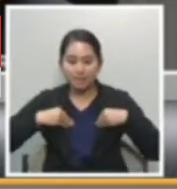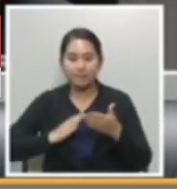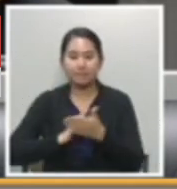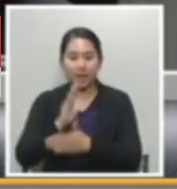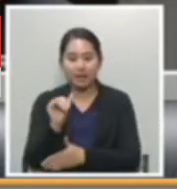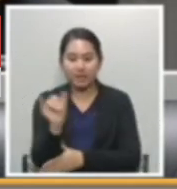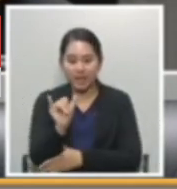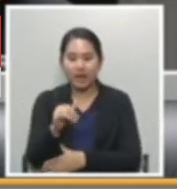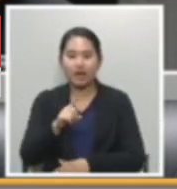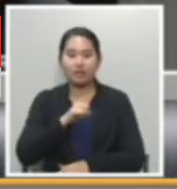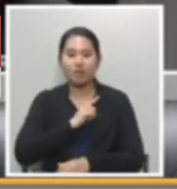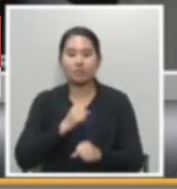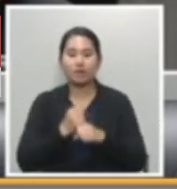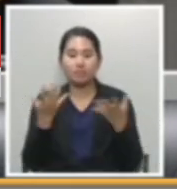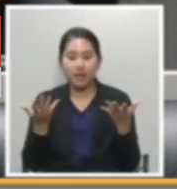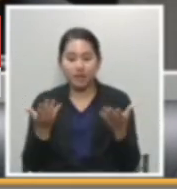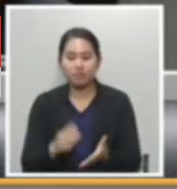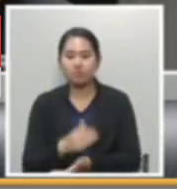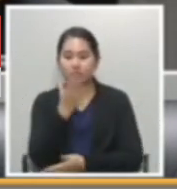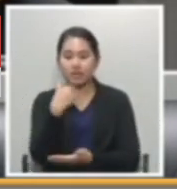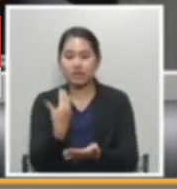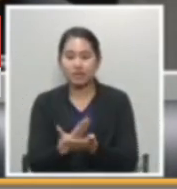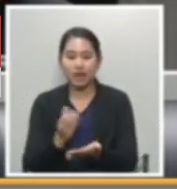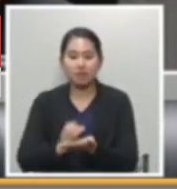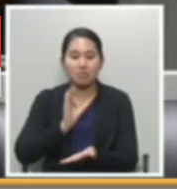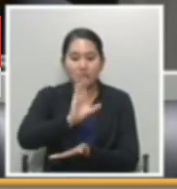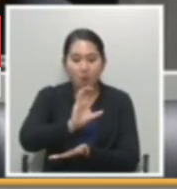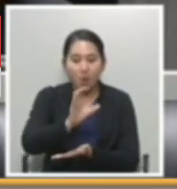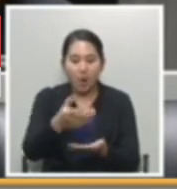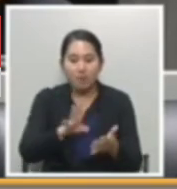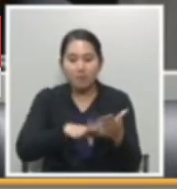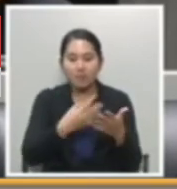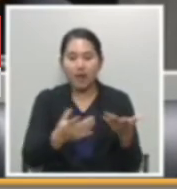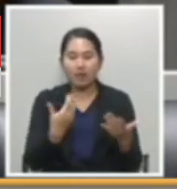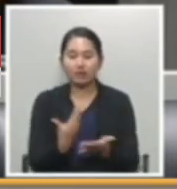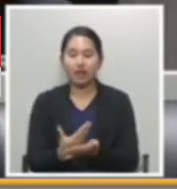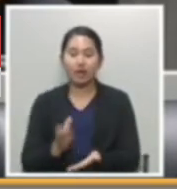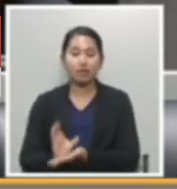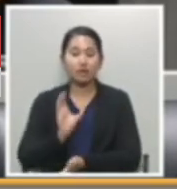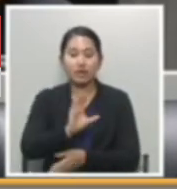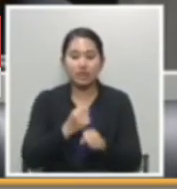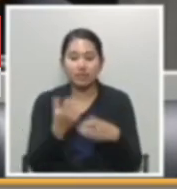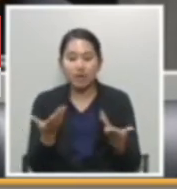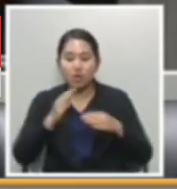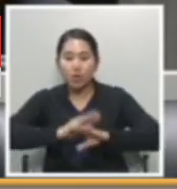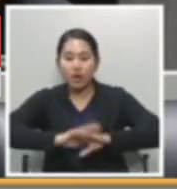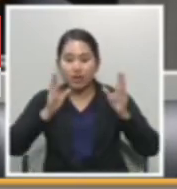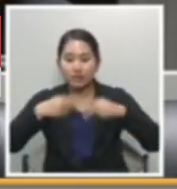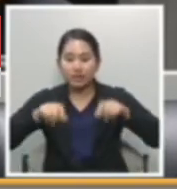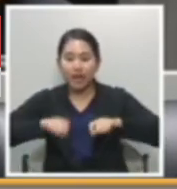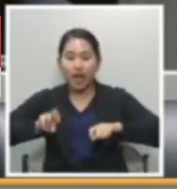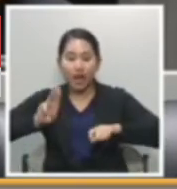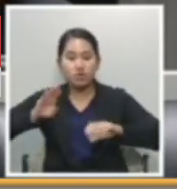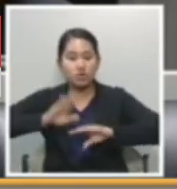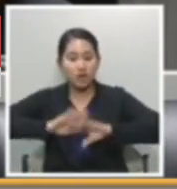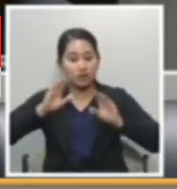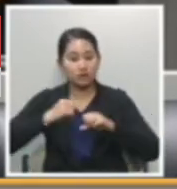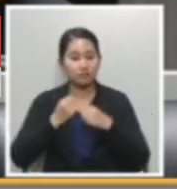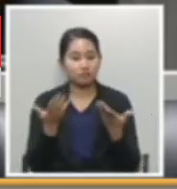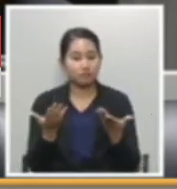านจะรับผิดชอบยังไงครับถ้าวันหนึ่งงบประมาณนี้ไม่ผ่านขึ้นมาเอาเงินไปคืนเขาเหรอหรือจะไปยกเลิกสัญญากับเอกชนที่เขารับเหมา